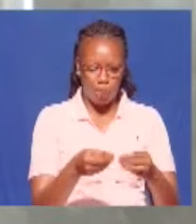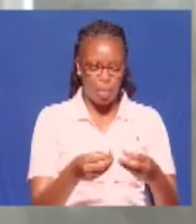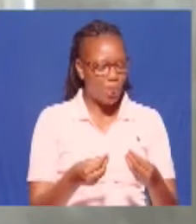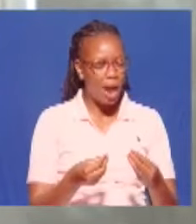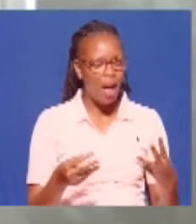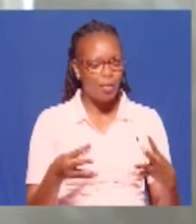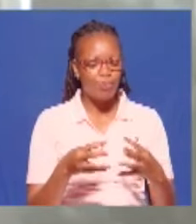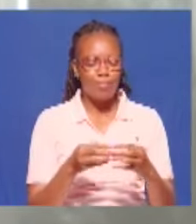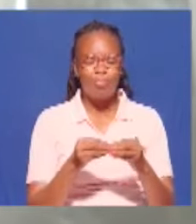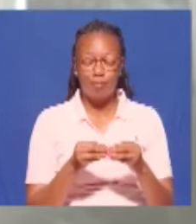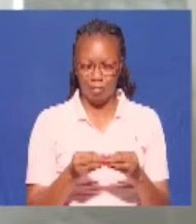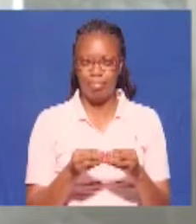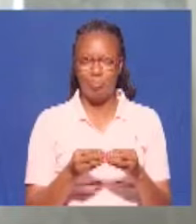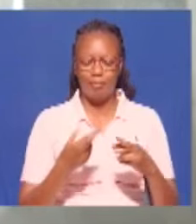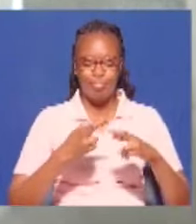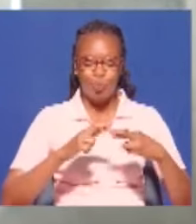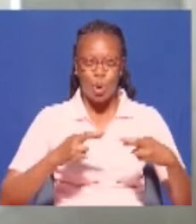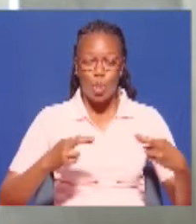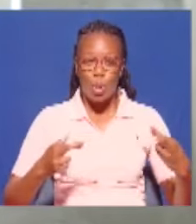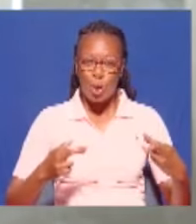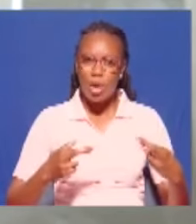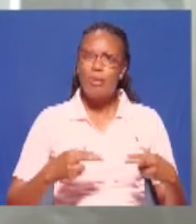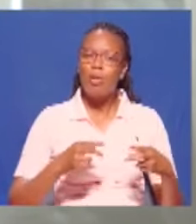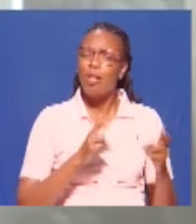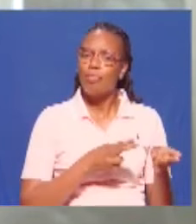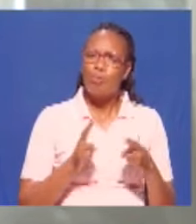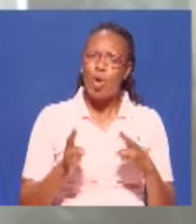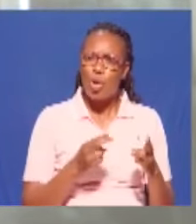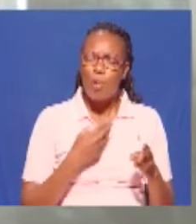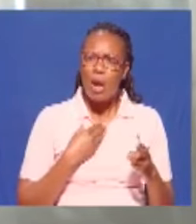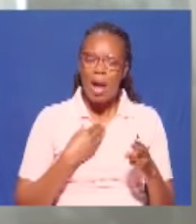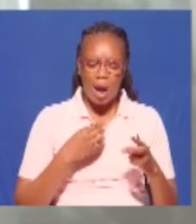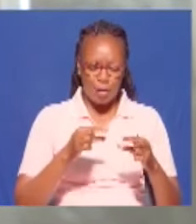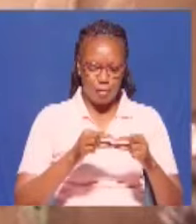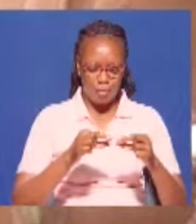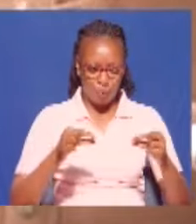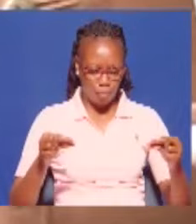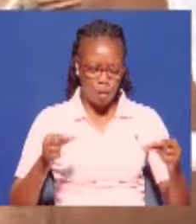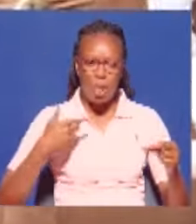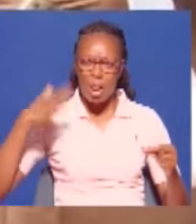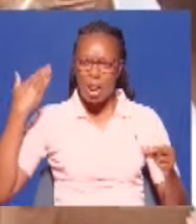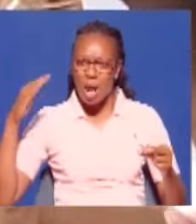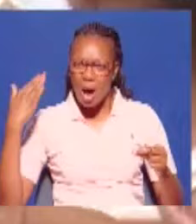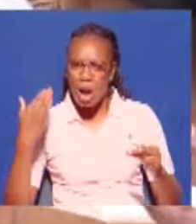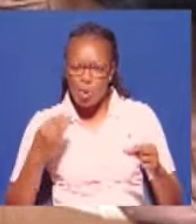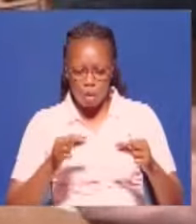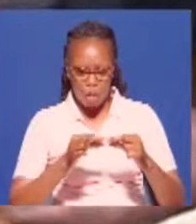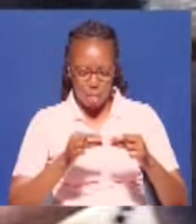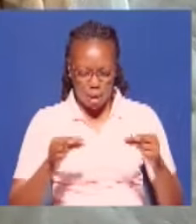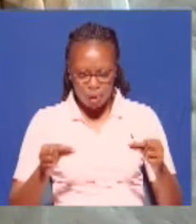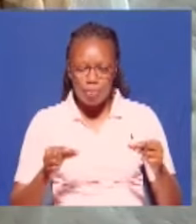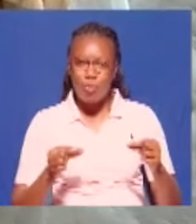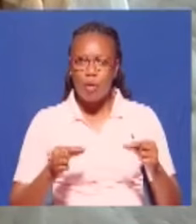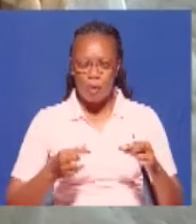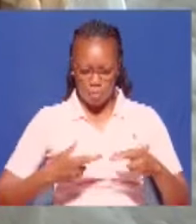isitokani. Sausages kwa kawaida huingizwa ndani ya mfuko ambapo hapo awali ulikuwa unatengenezwa kutokana na utumbo